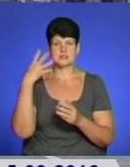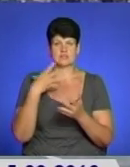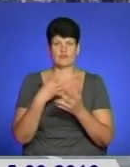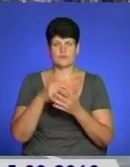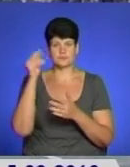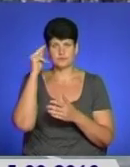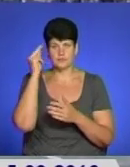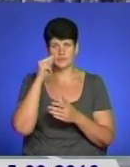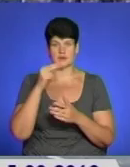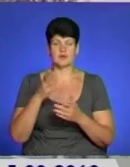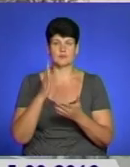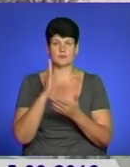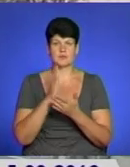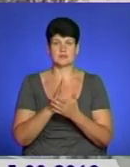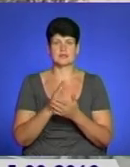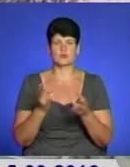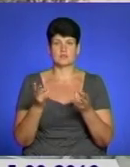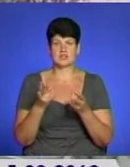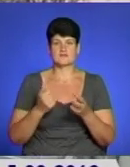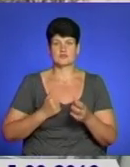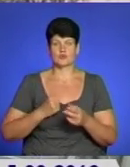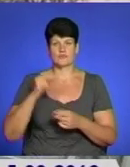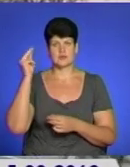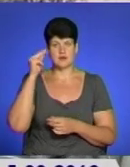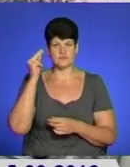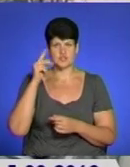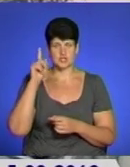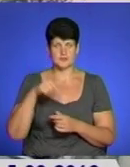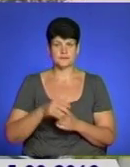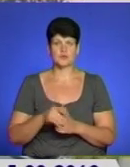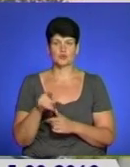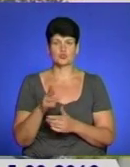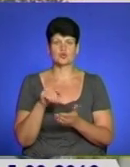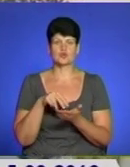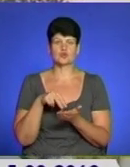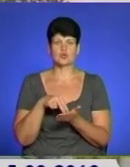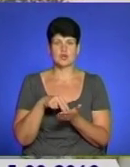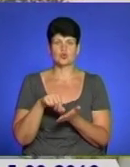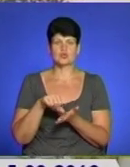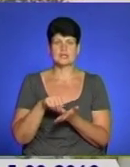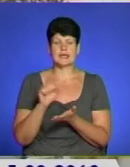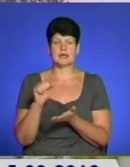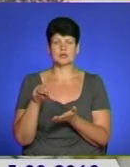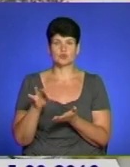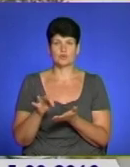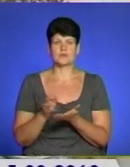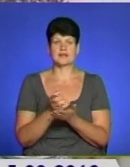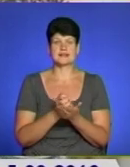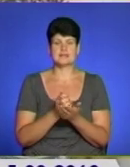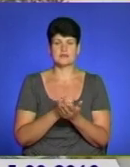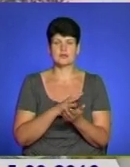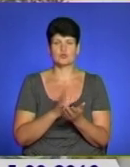здобудуть необхідні військові навички. Тут в строю стоять в основному всі учасники АТО, оперативний резерв, які були зараховані.